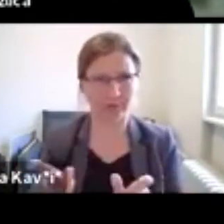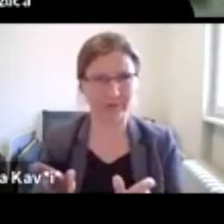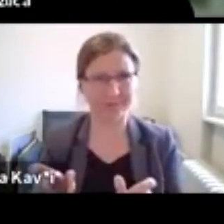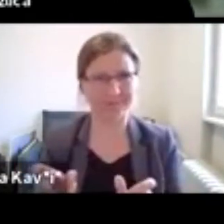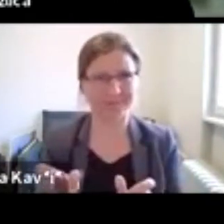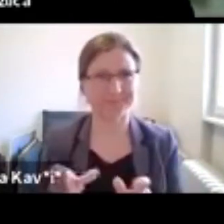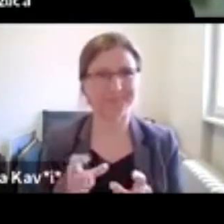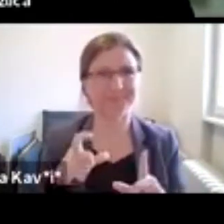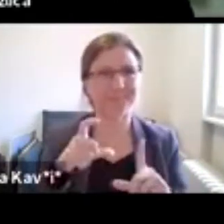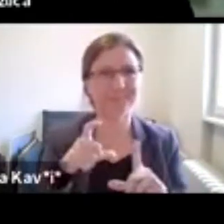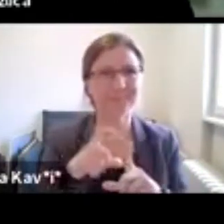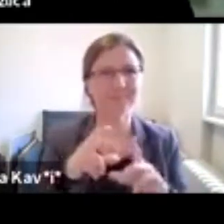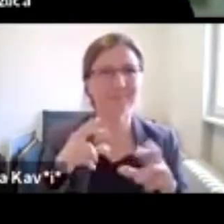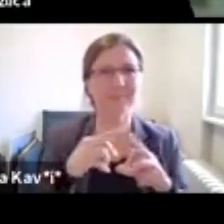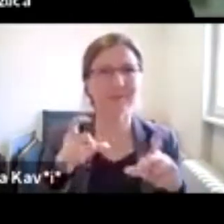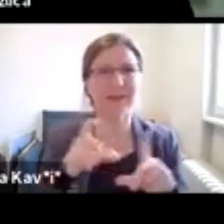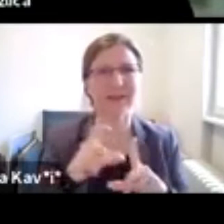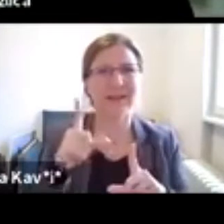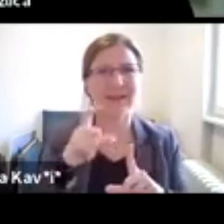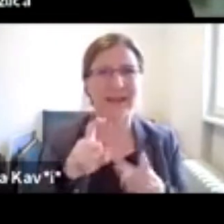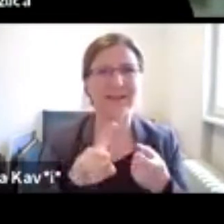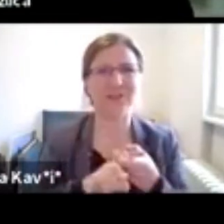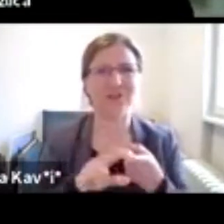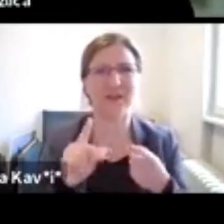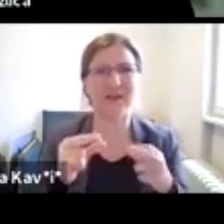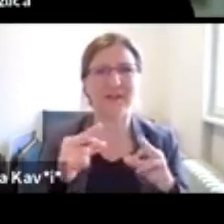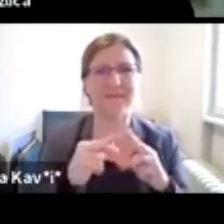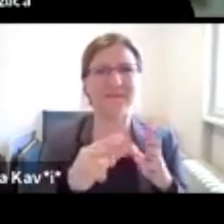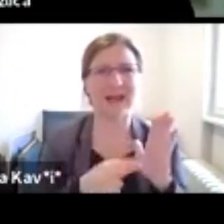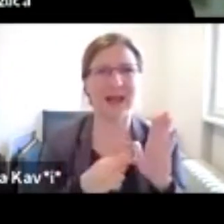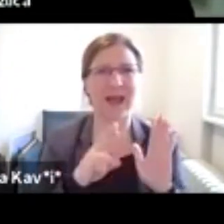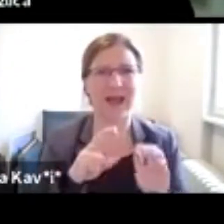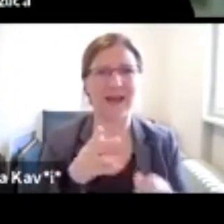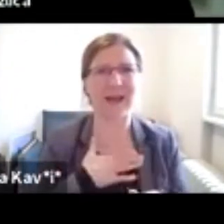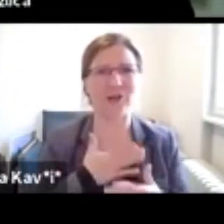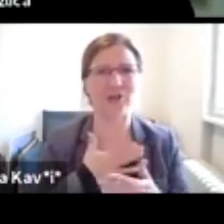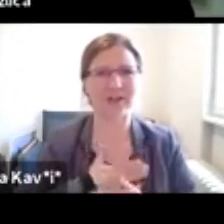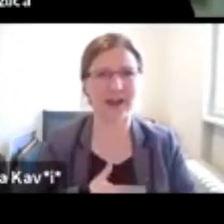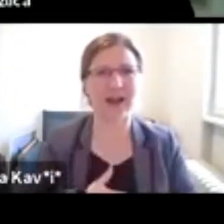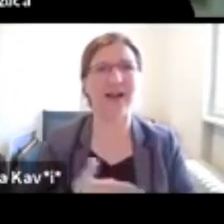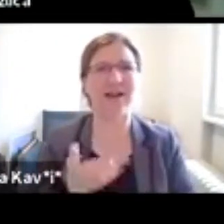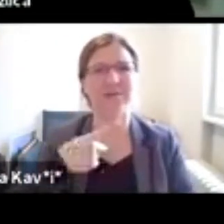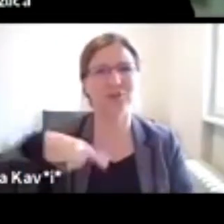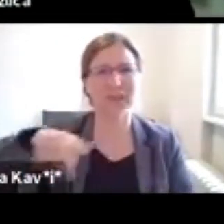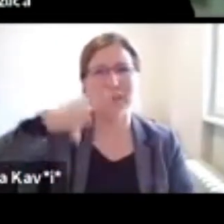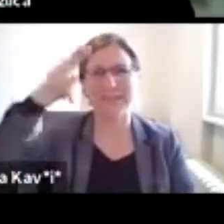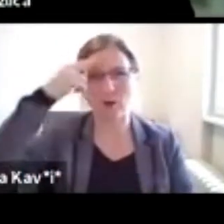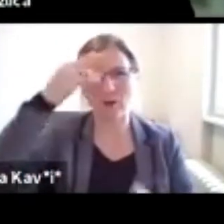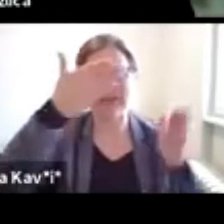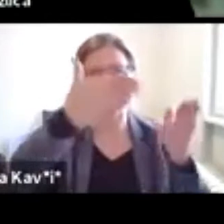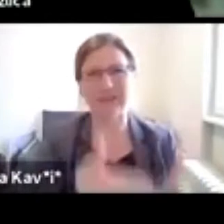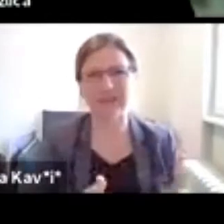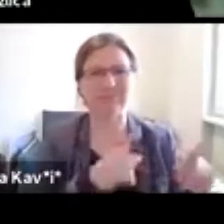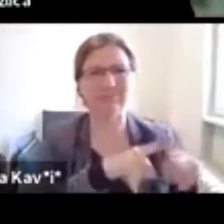Dadić, kojega znamo iz svih mogućih aspekata, iz svih mogućih projekata, iz našeg